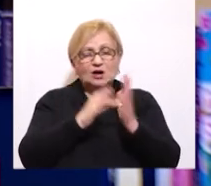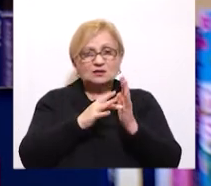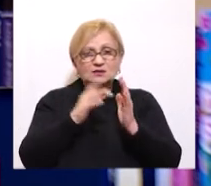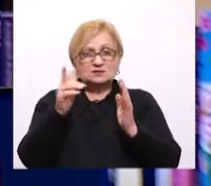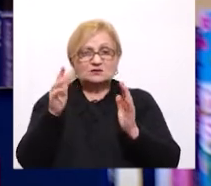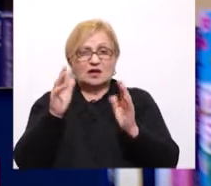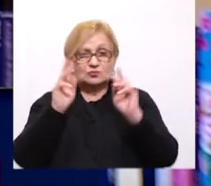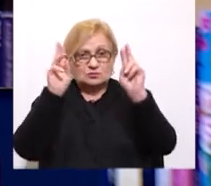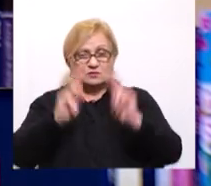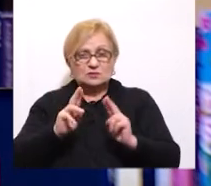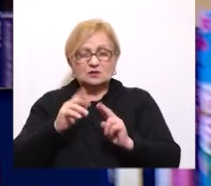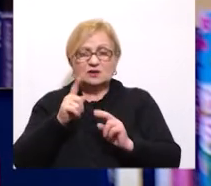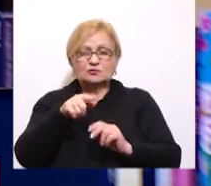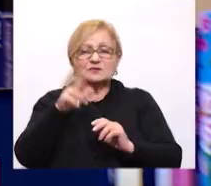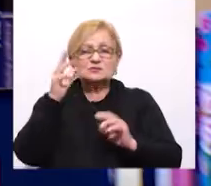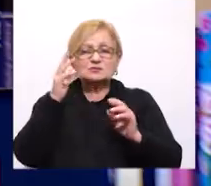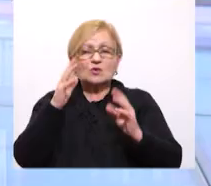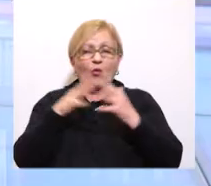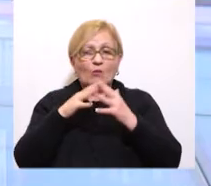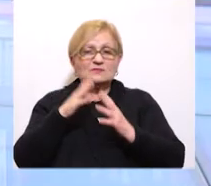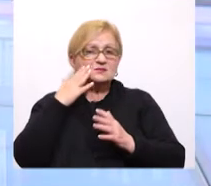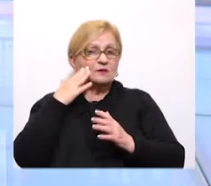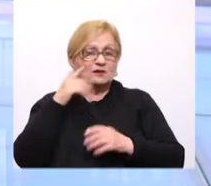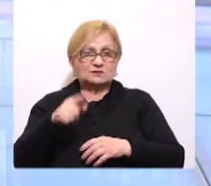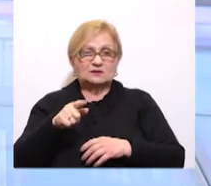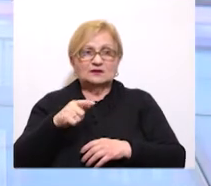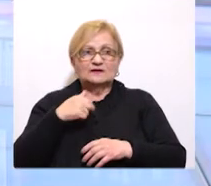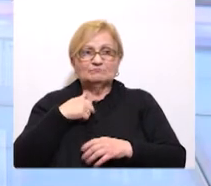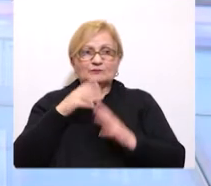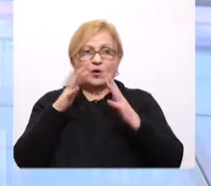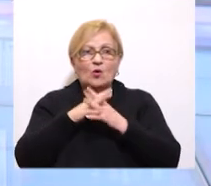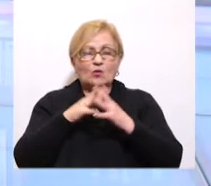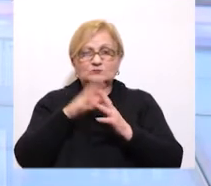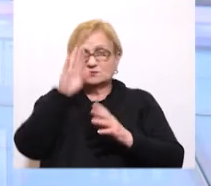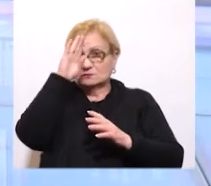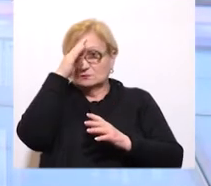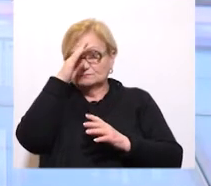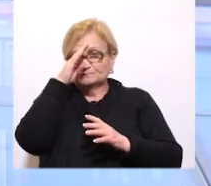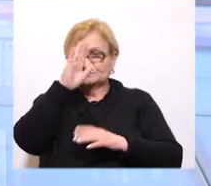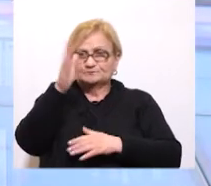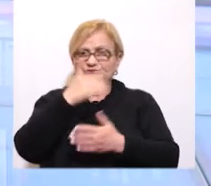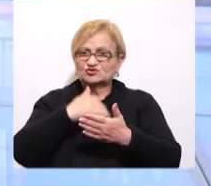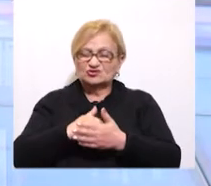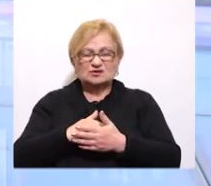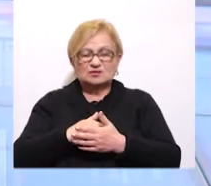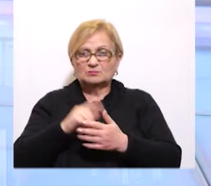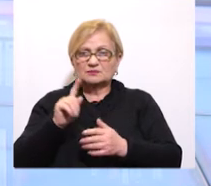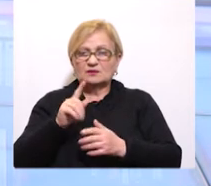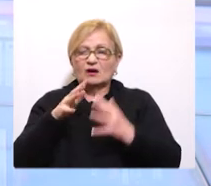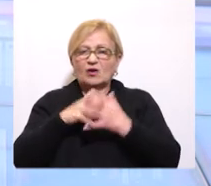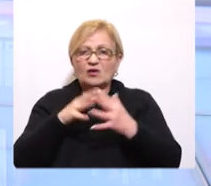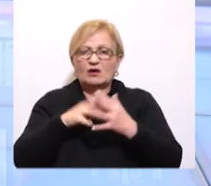წესს, რადგან ეს ომი სამართლიანია. შევჩერდით ომისა და მტრობის შედეგებზე, რადგან